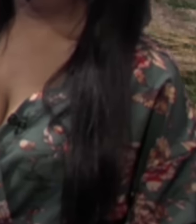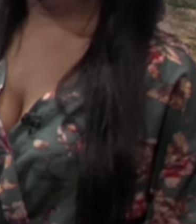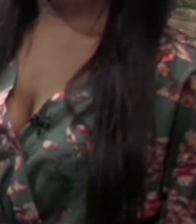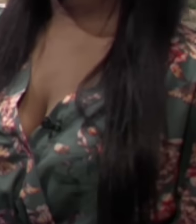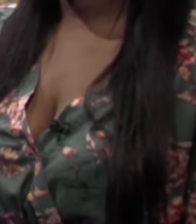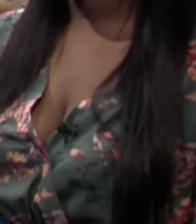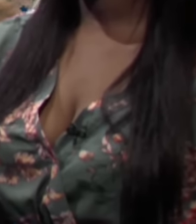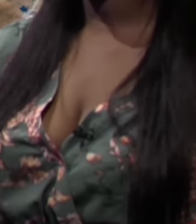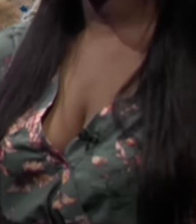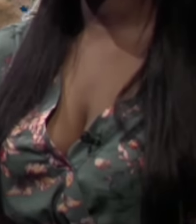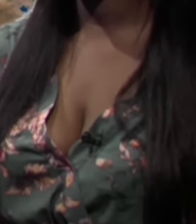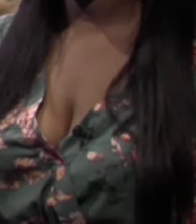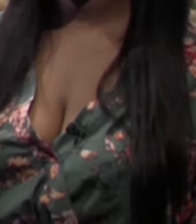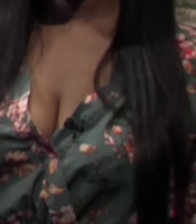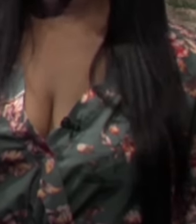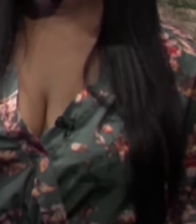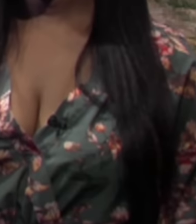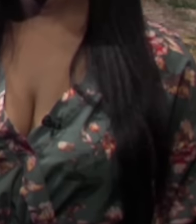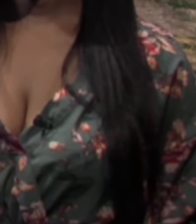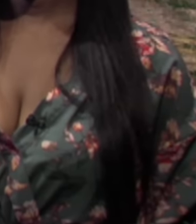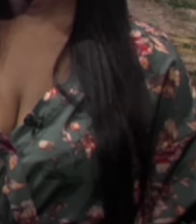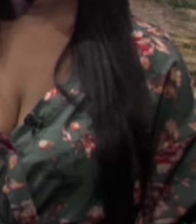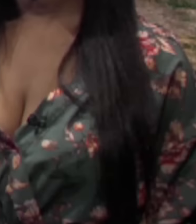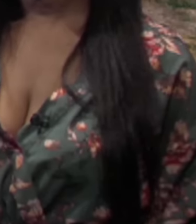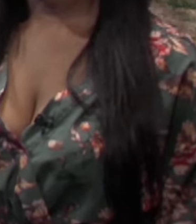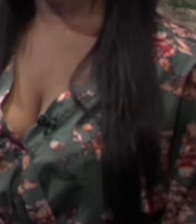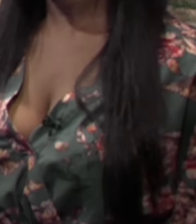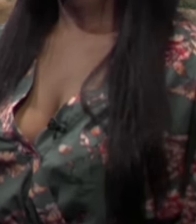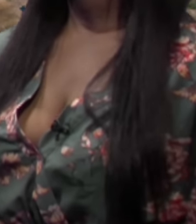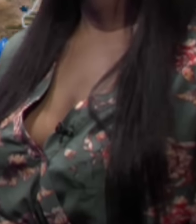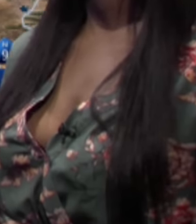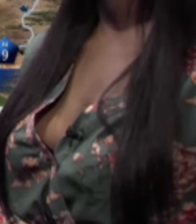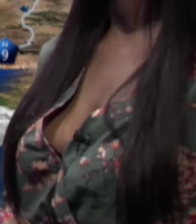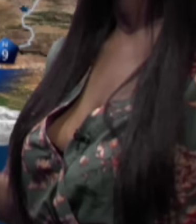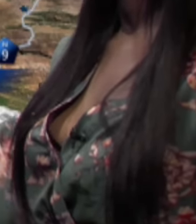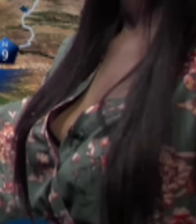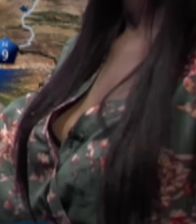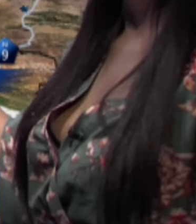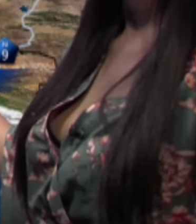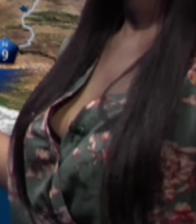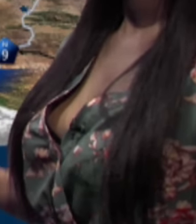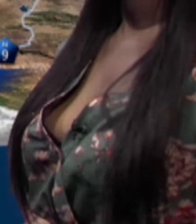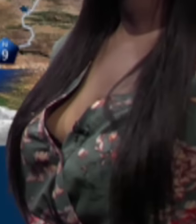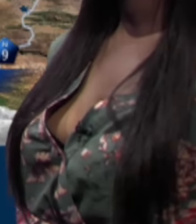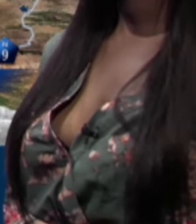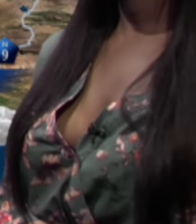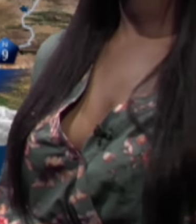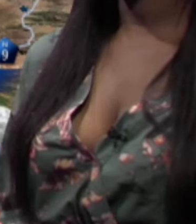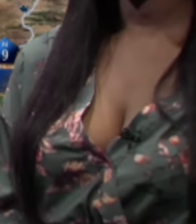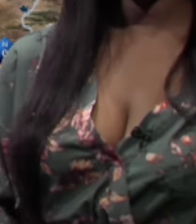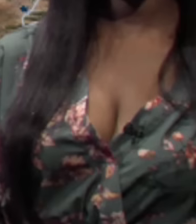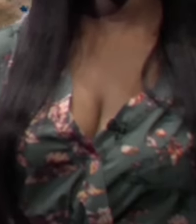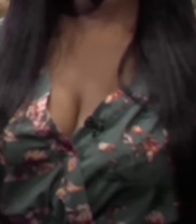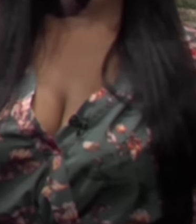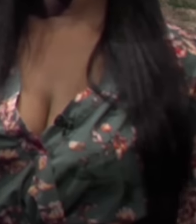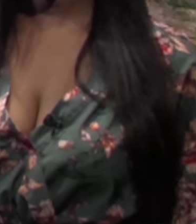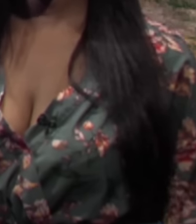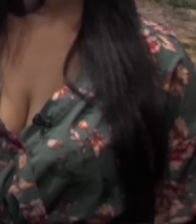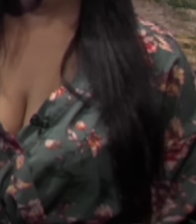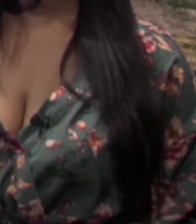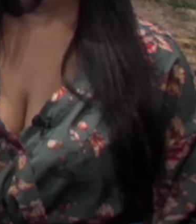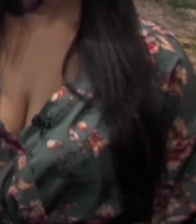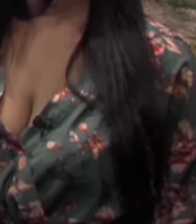province go tla nna le tlhabo ya letsatsi Vredendal ka digata di le 10 go a go di le 29 Beaufort West e tla nna tsididi mo mosong ka digata di le